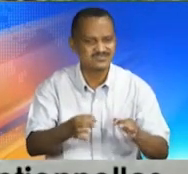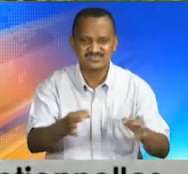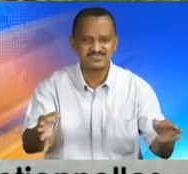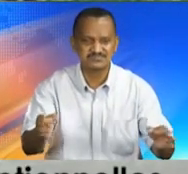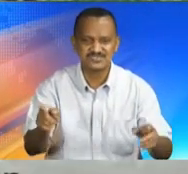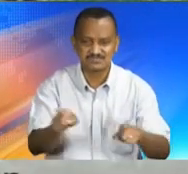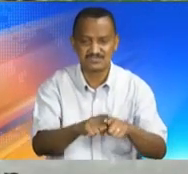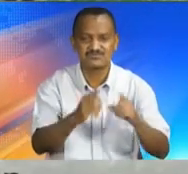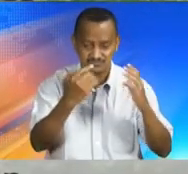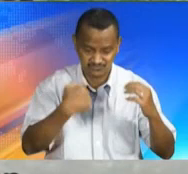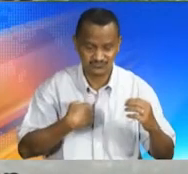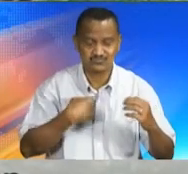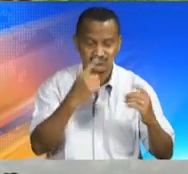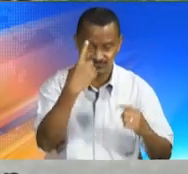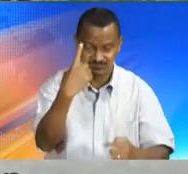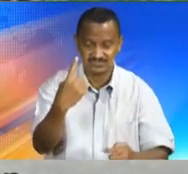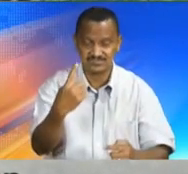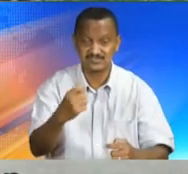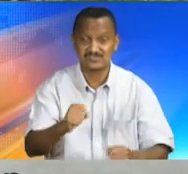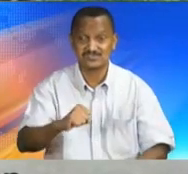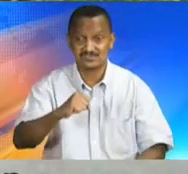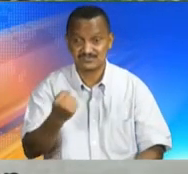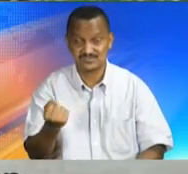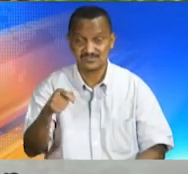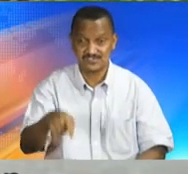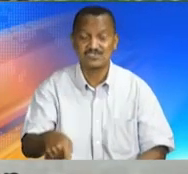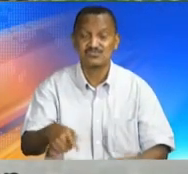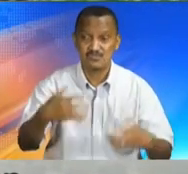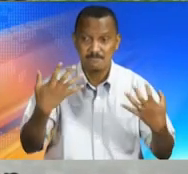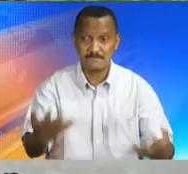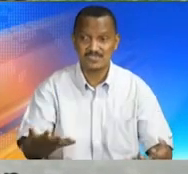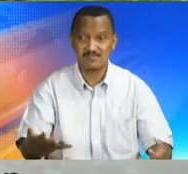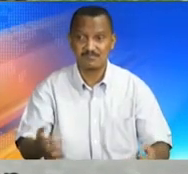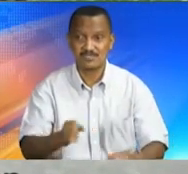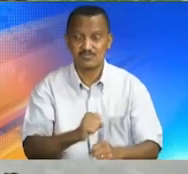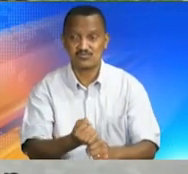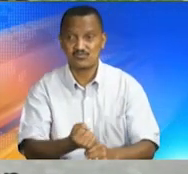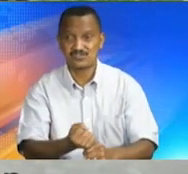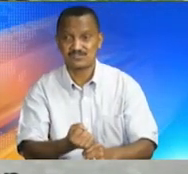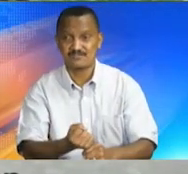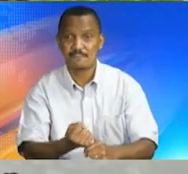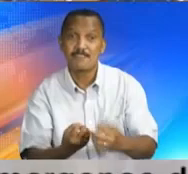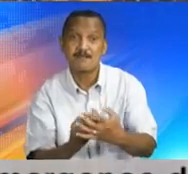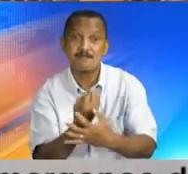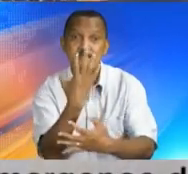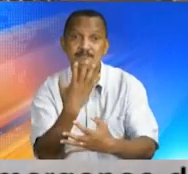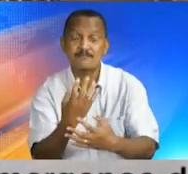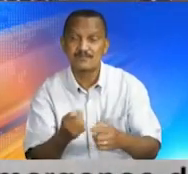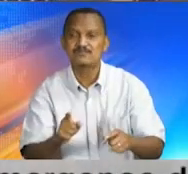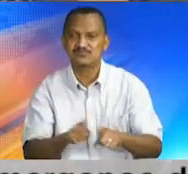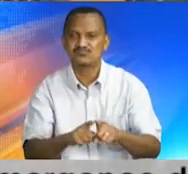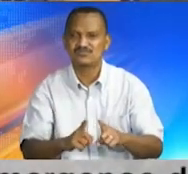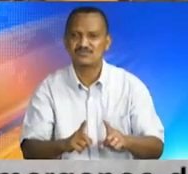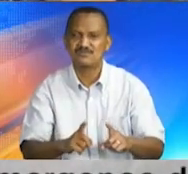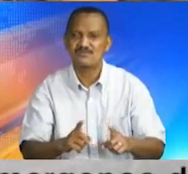multifloral satria mbola be ala voajanahary zany eto aminay eto a, mbola be ala maniry a. Nahitana fiovany